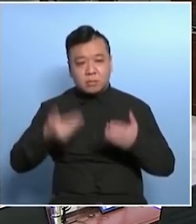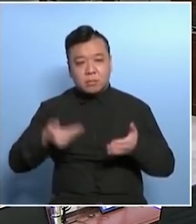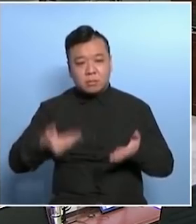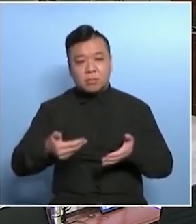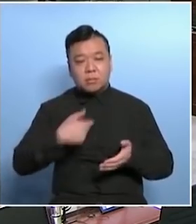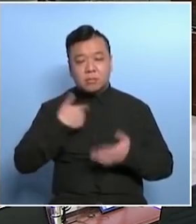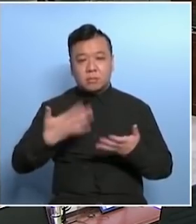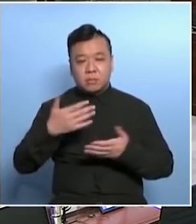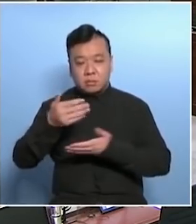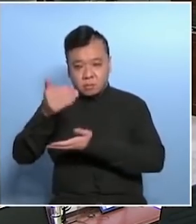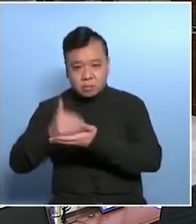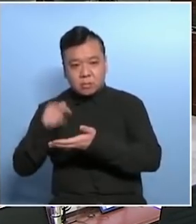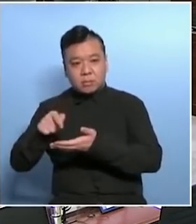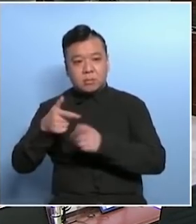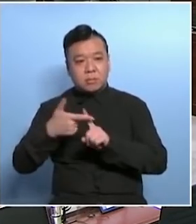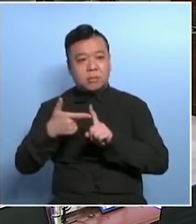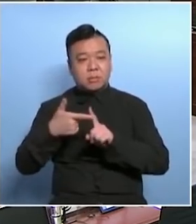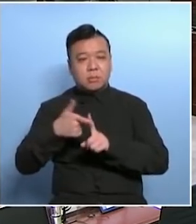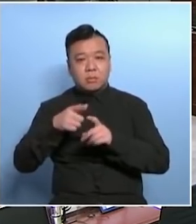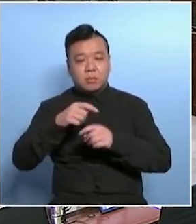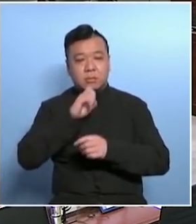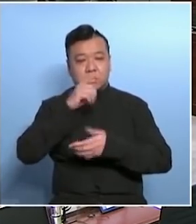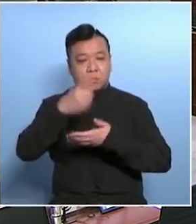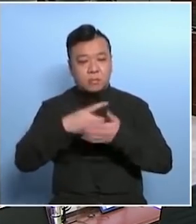在進入第二項議程。